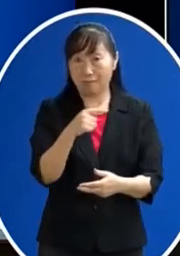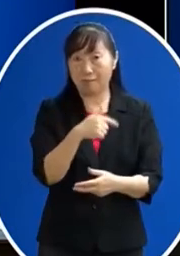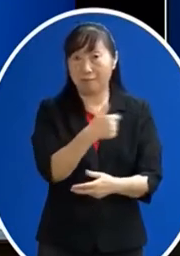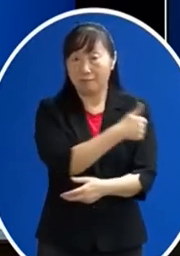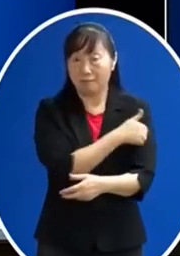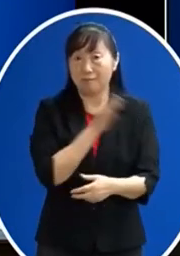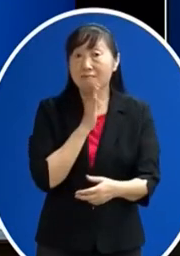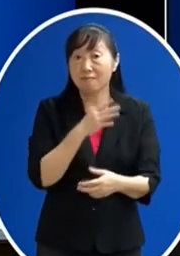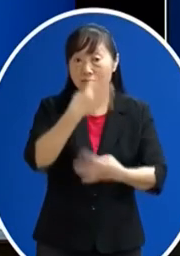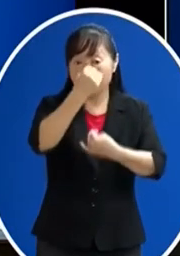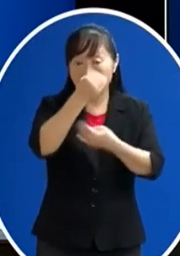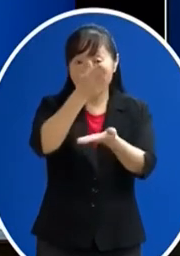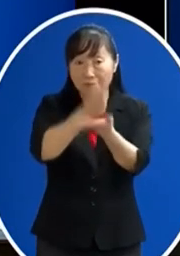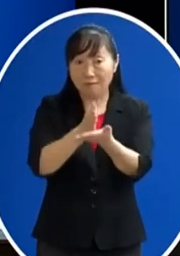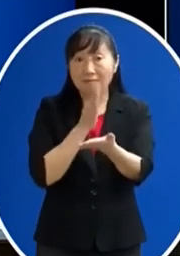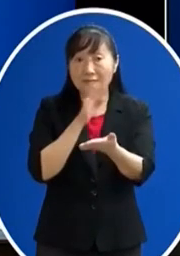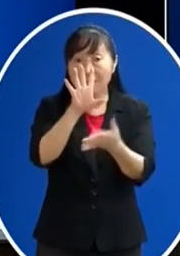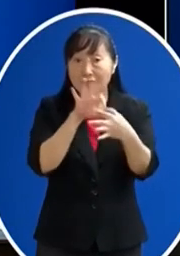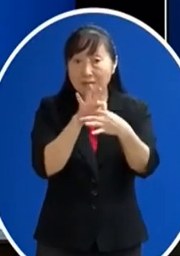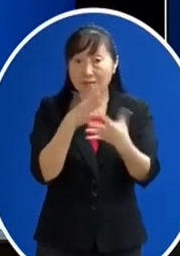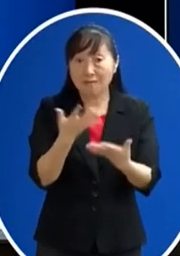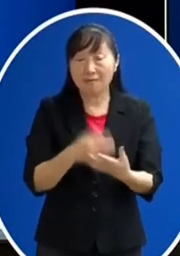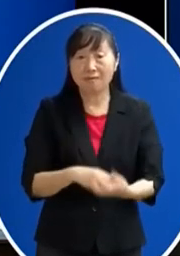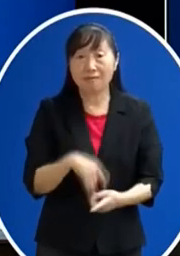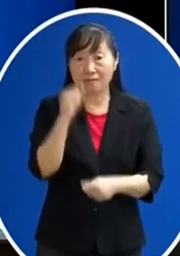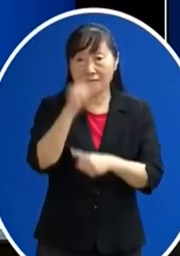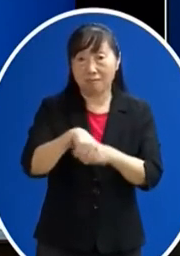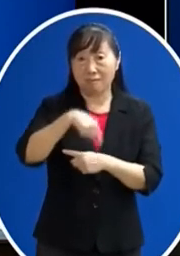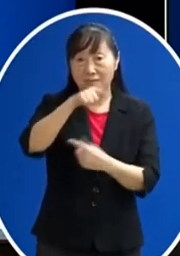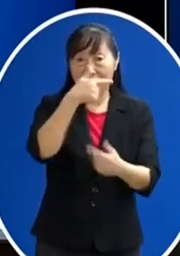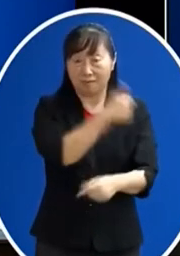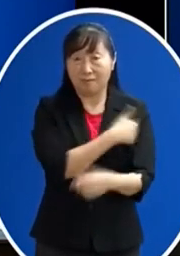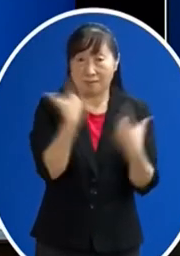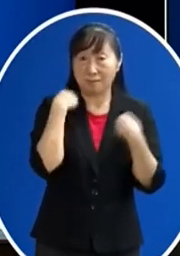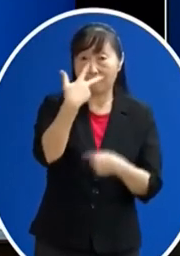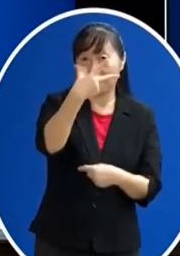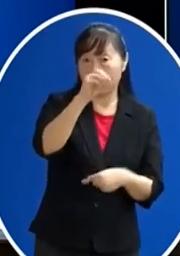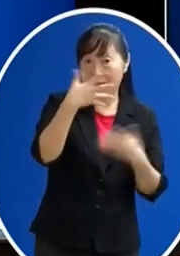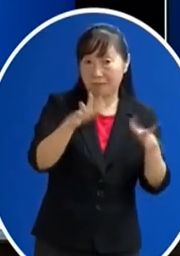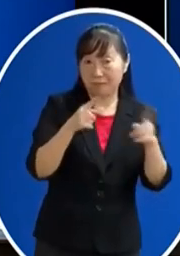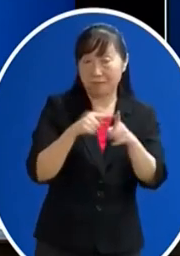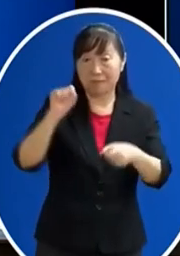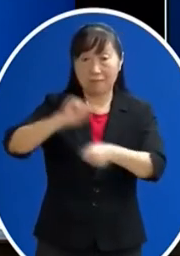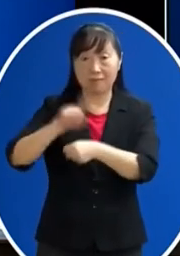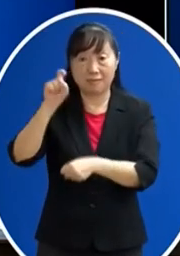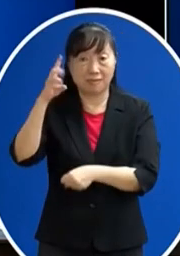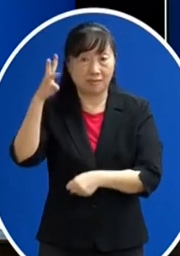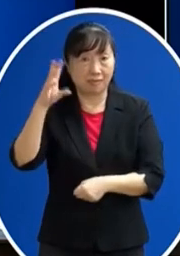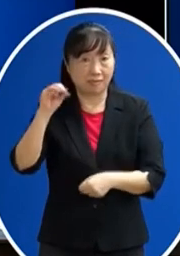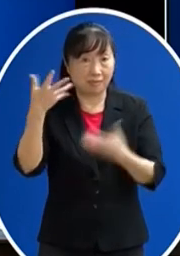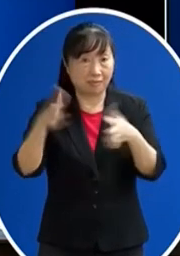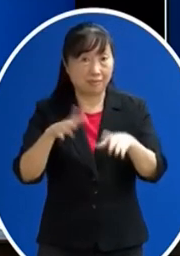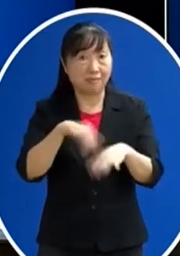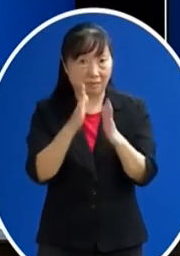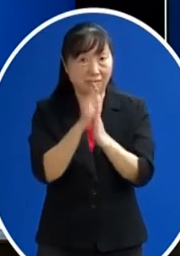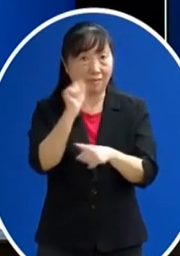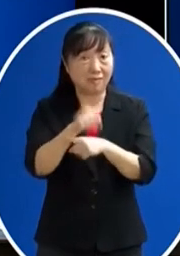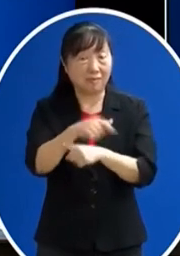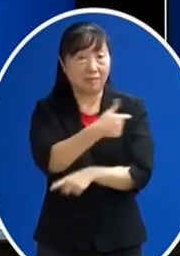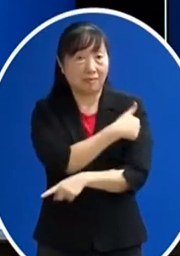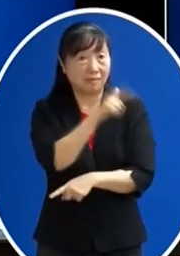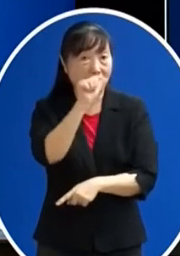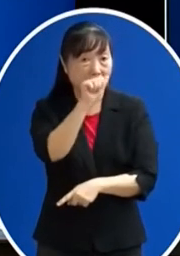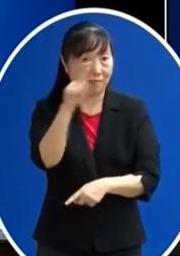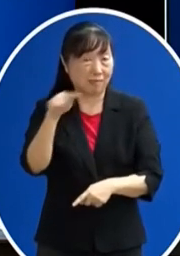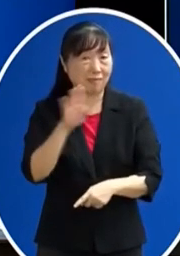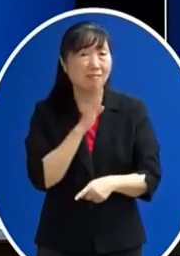嘛？那另外刚才指挥官长特别提到，虽然愿意打 AZ 的人从7万多已经增加到13万多，可是跟整体这个登记的数量来比，